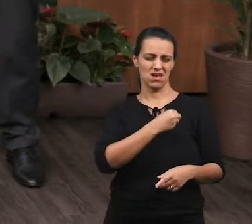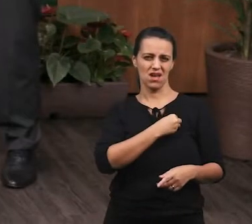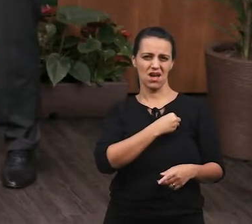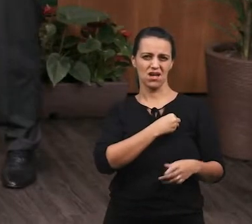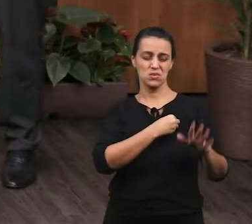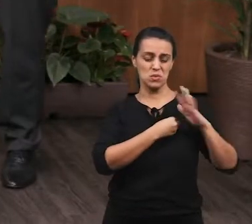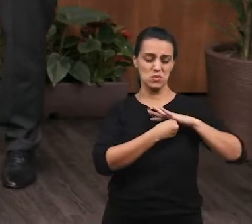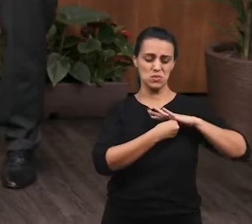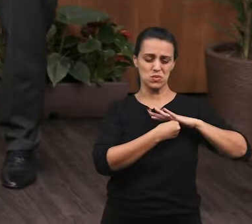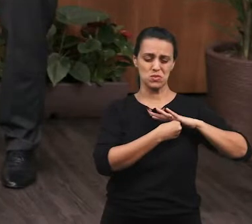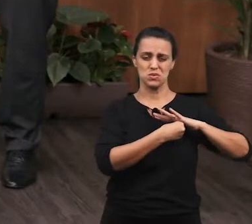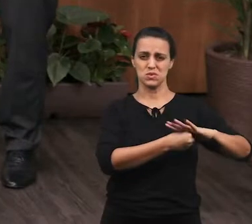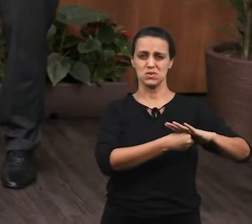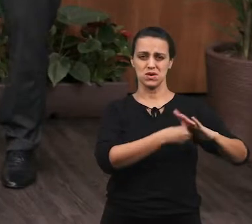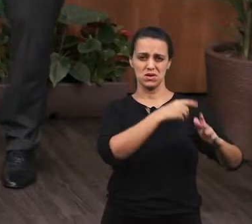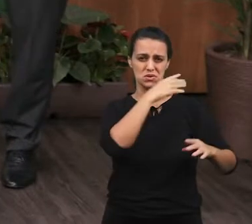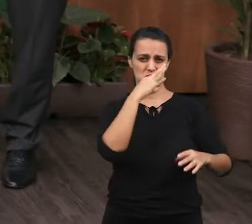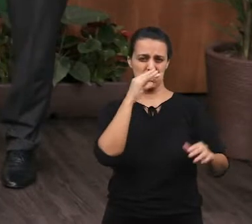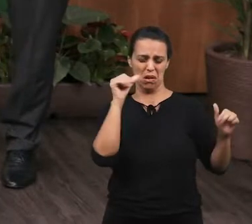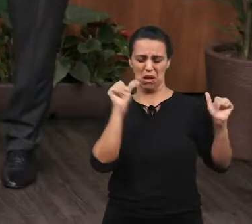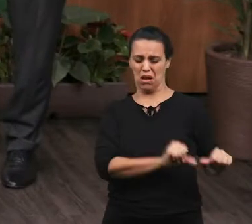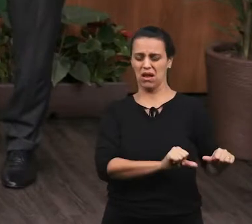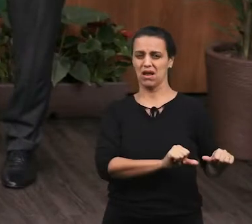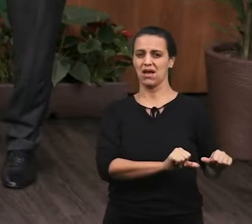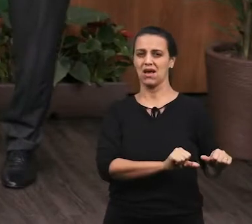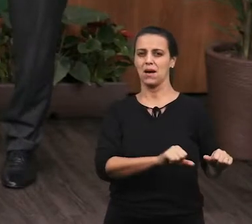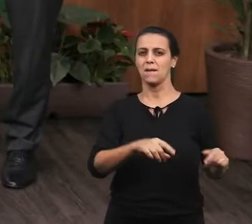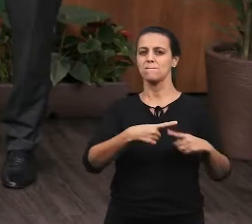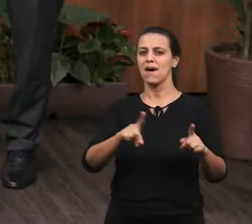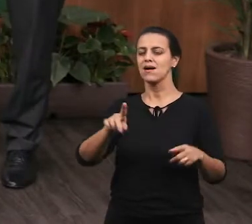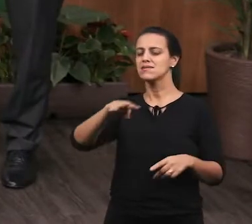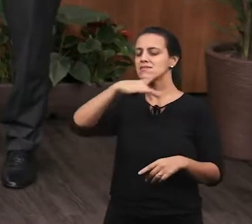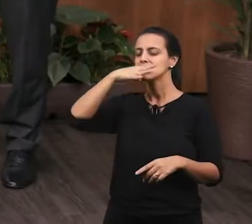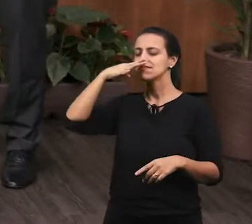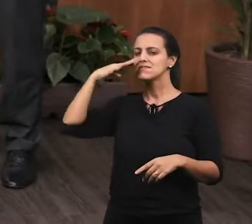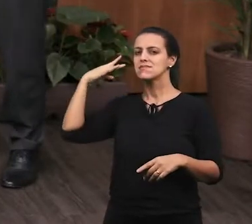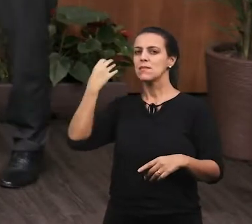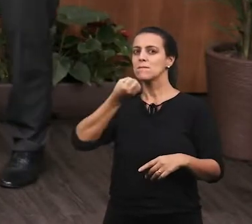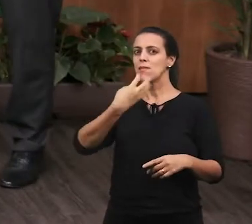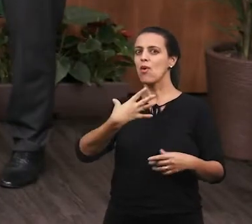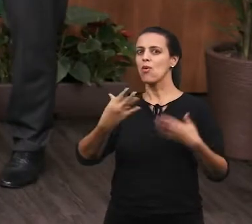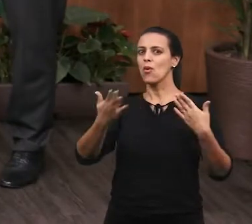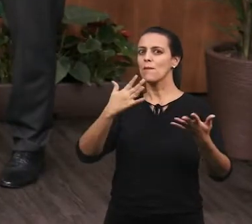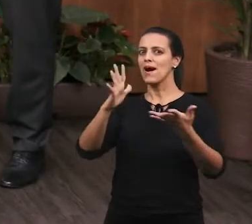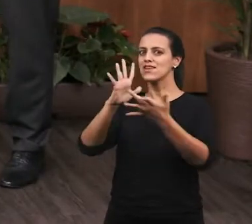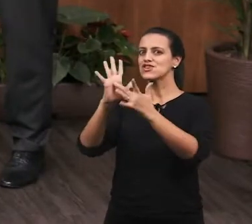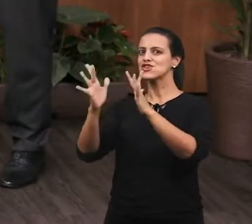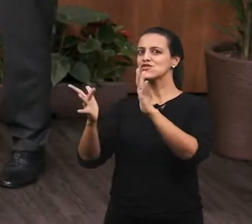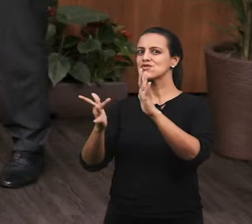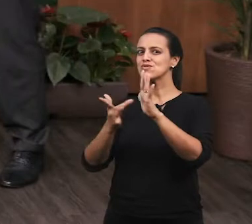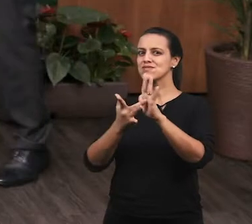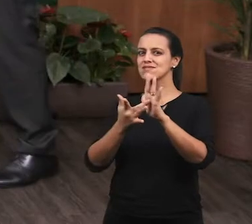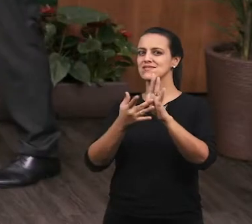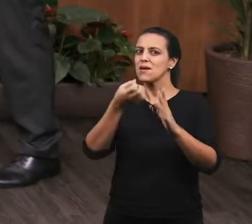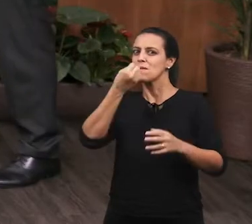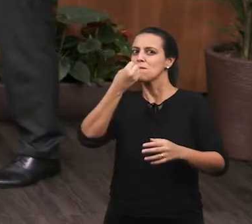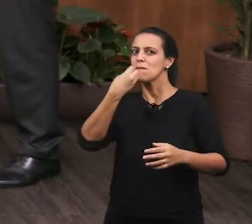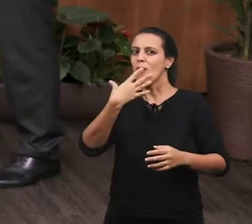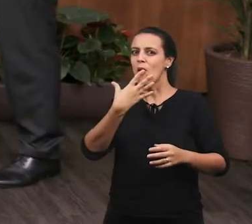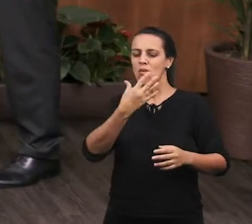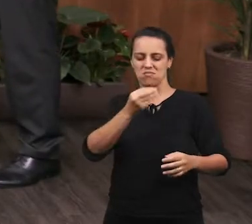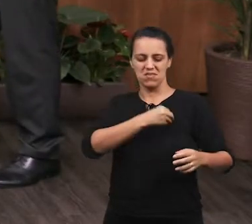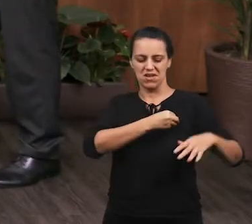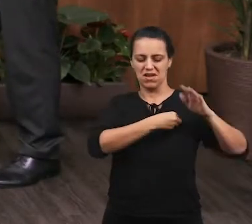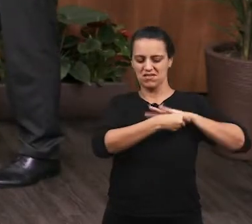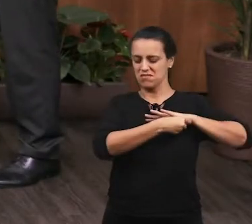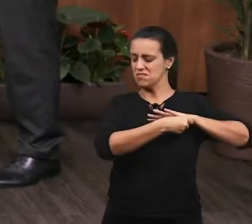что говорит, что дурной запах греха удален был этим